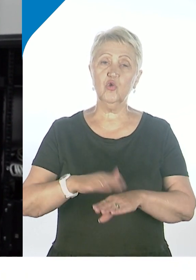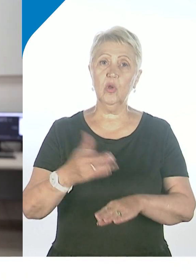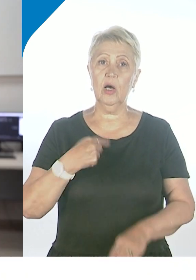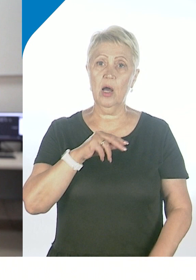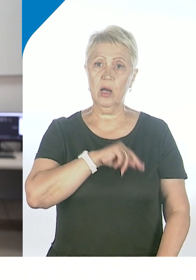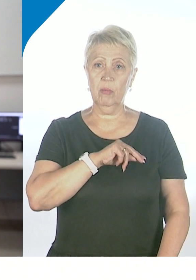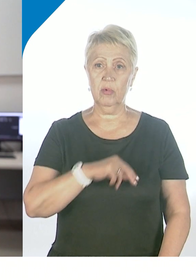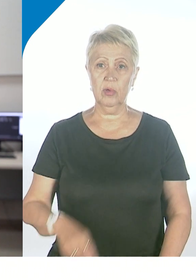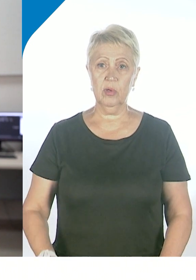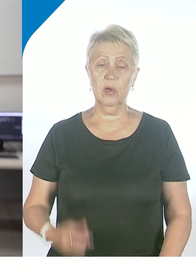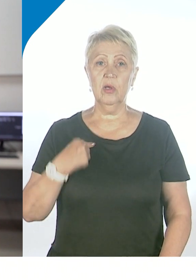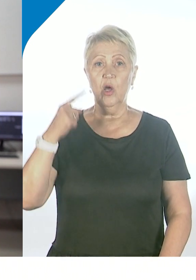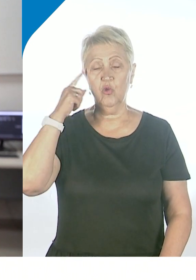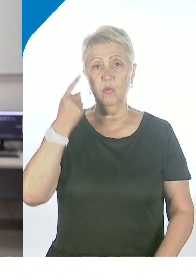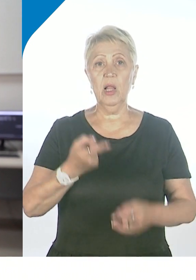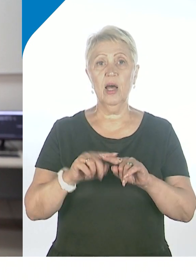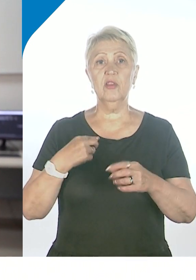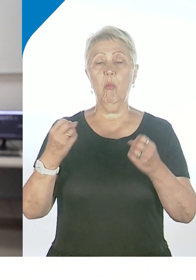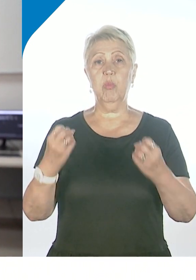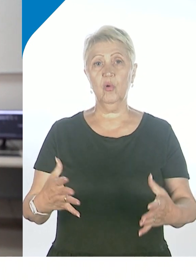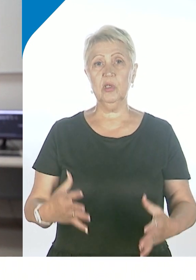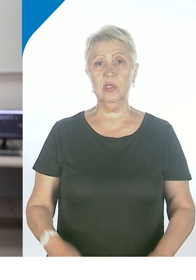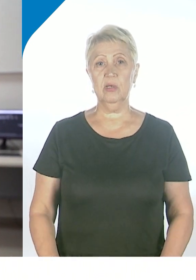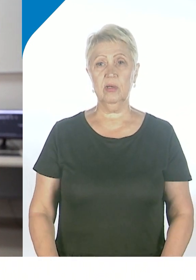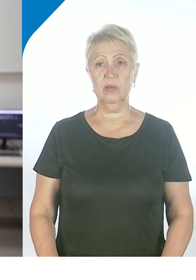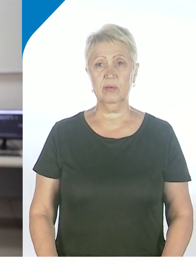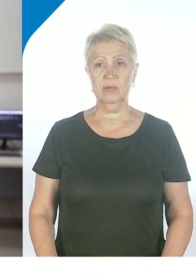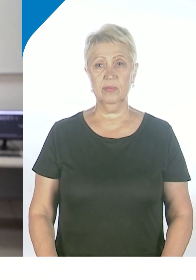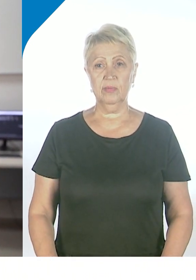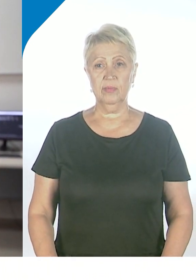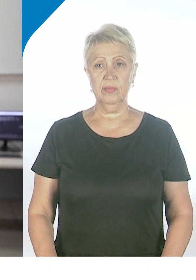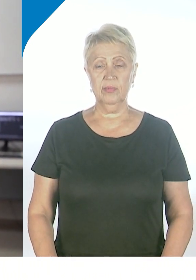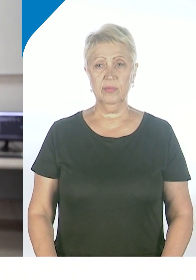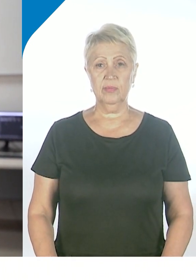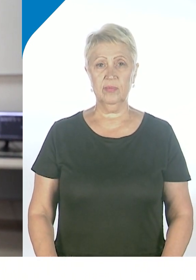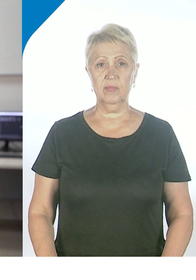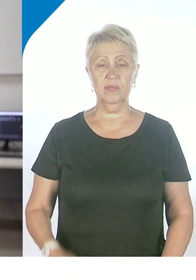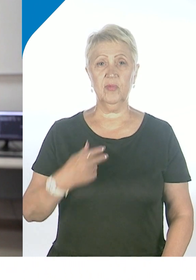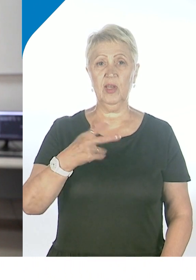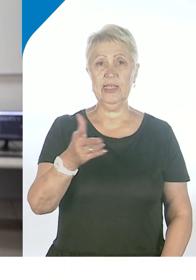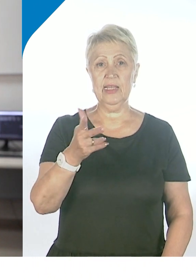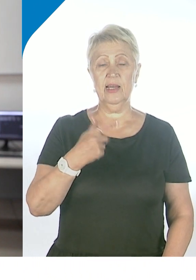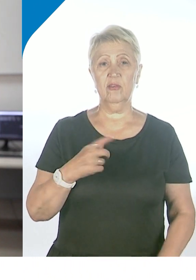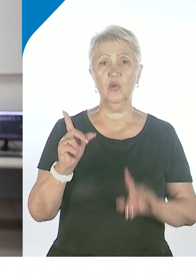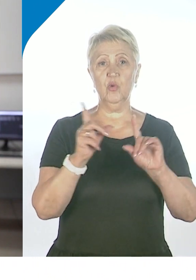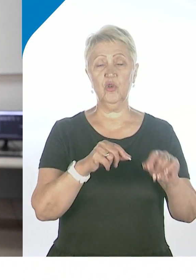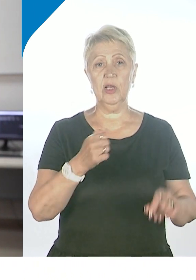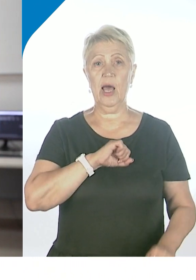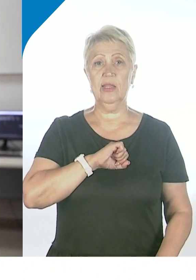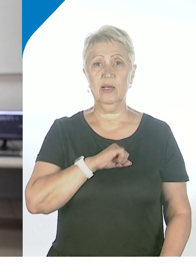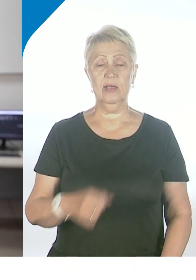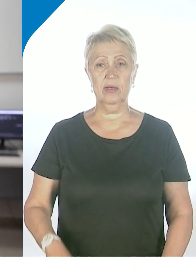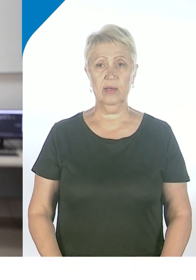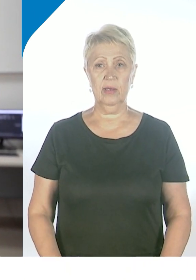работа. Я думала, что просто снимают, кайфуют от жизни. Все, сняли, пошли, отдохнули или поехали еще